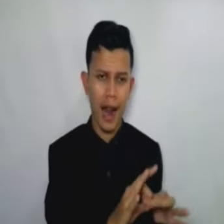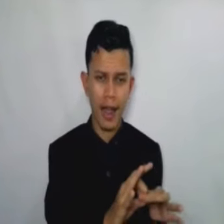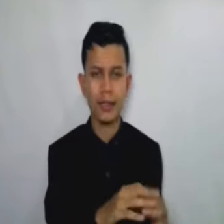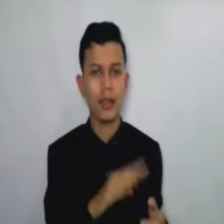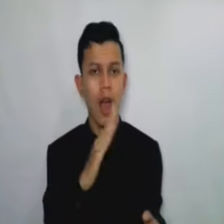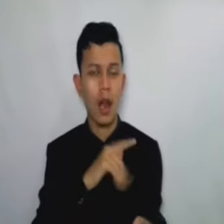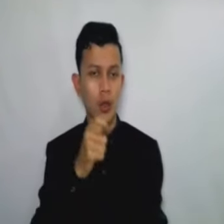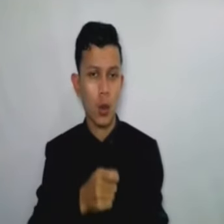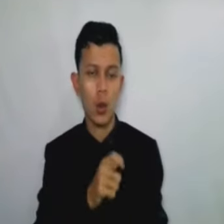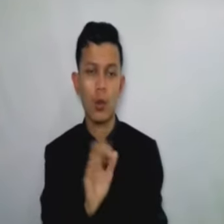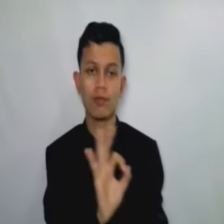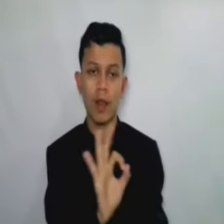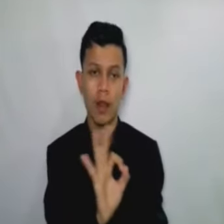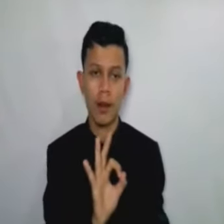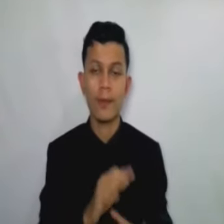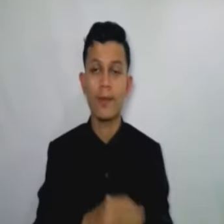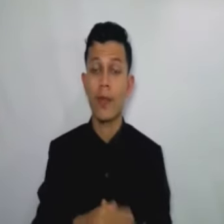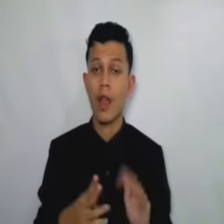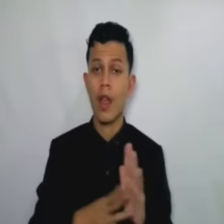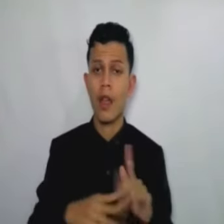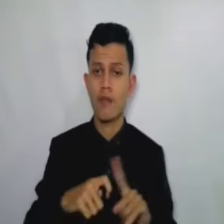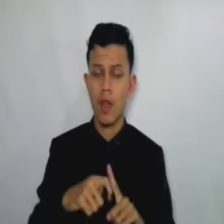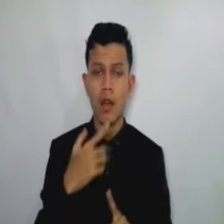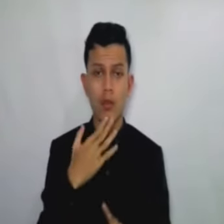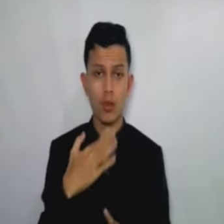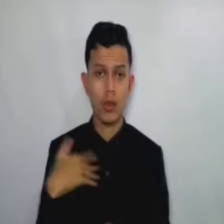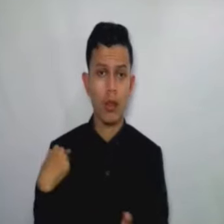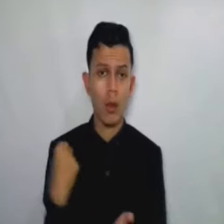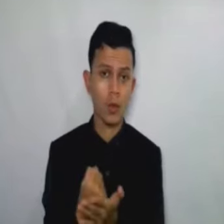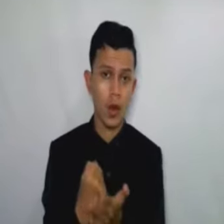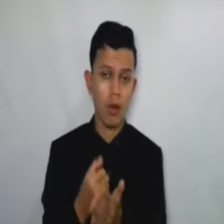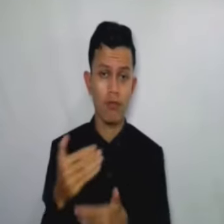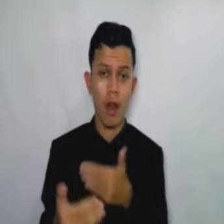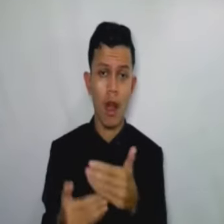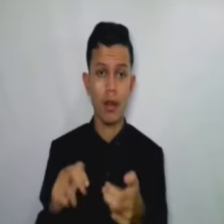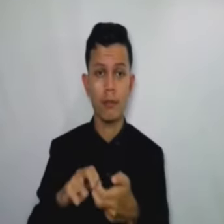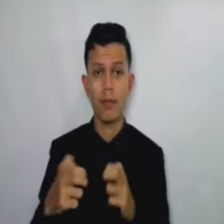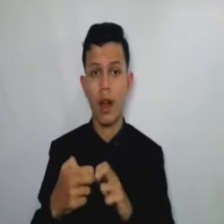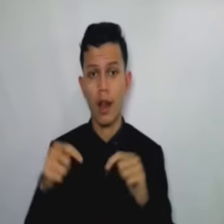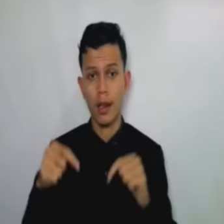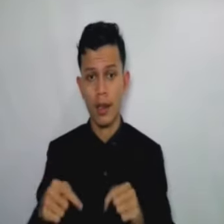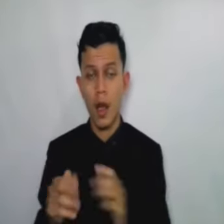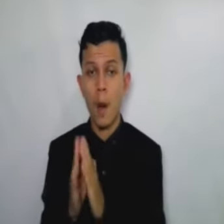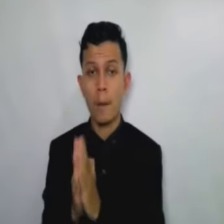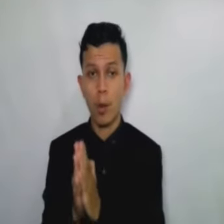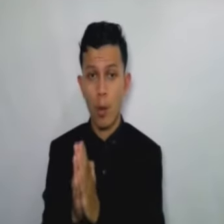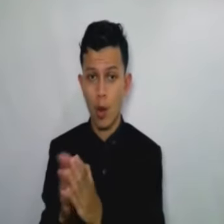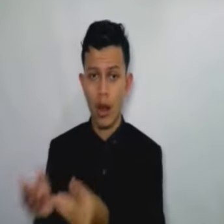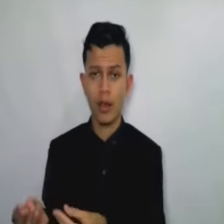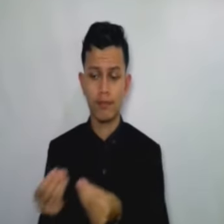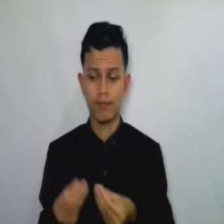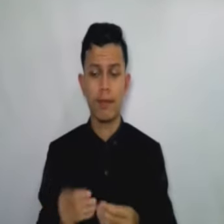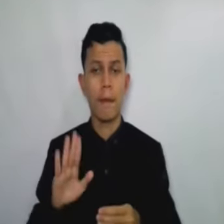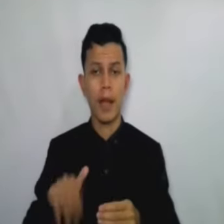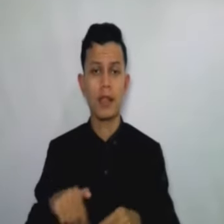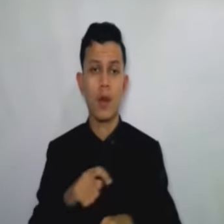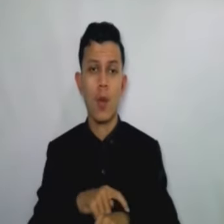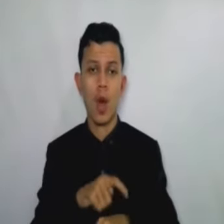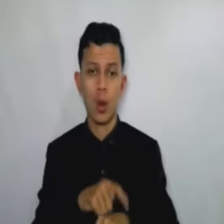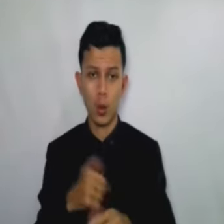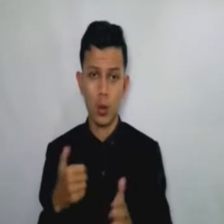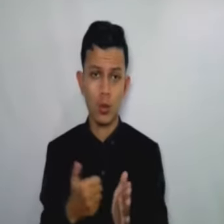menurut hukum. Mahkamah berwenang mengadili permohonan aku. Permohonan diajukan masih dalam tenggang waktu yang ditentukan oleh